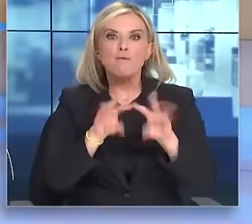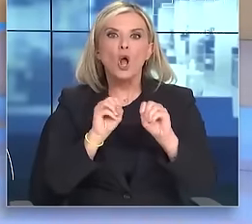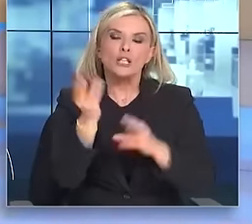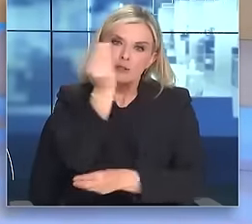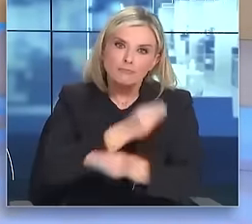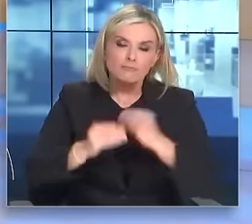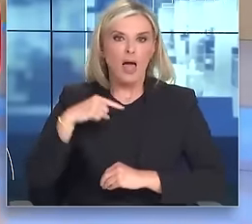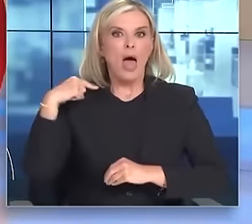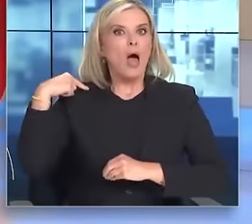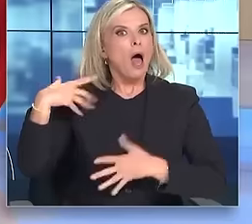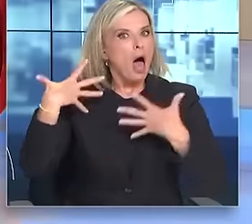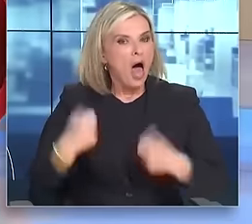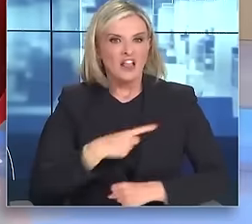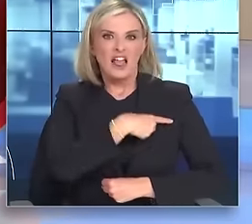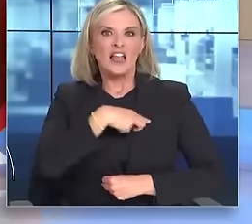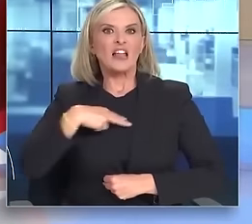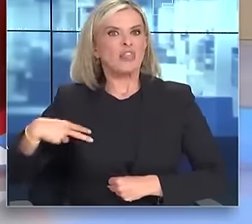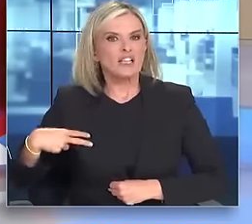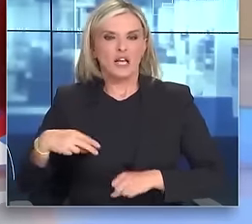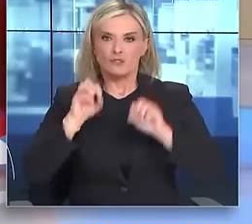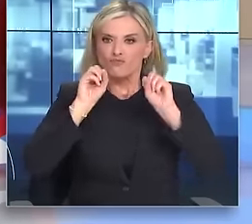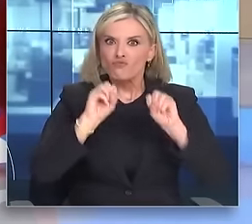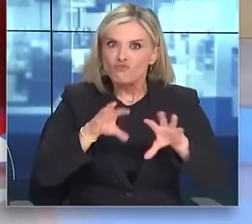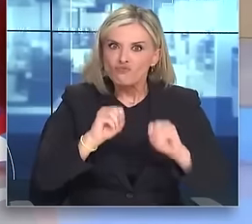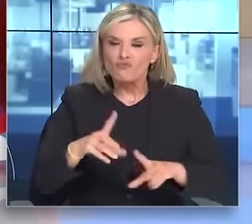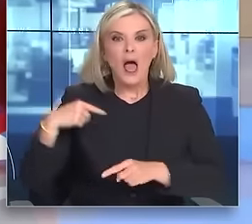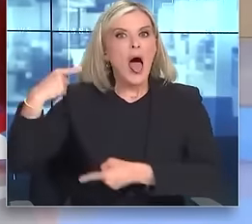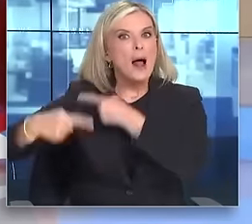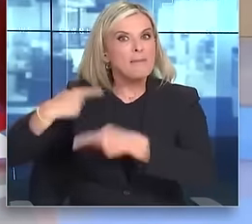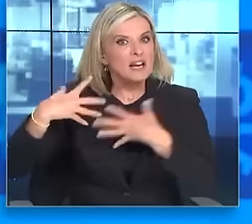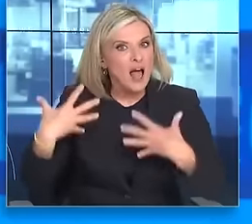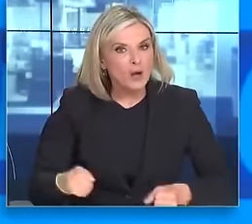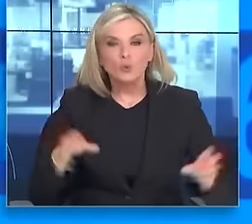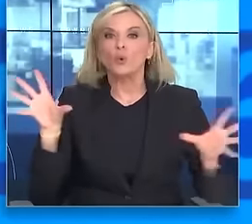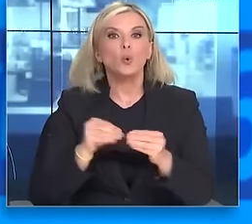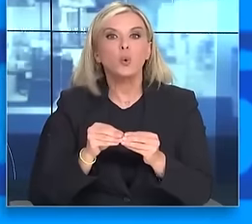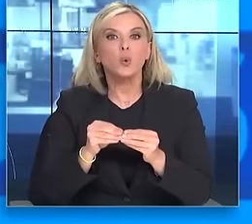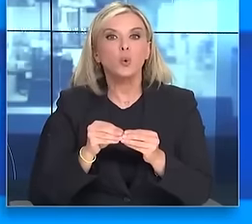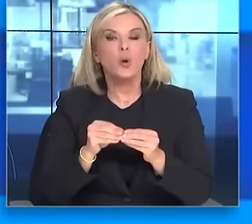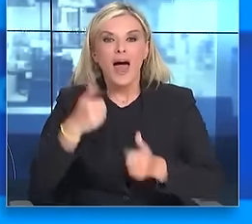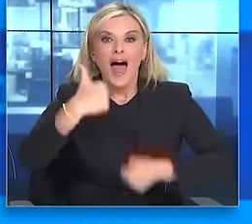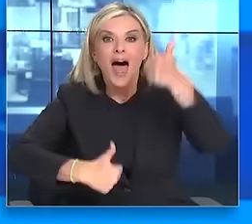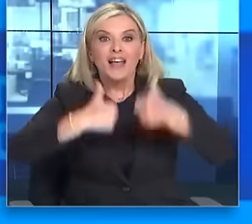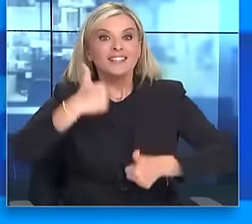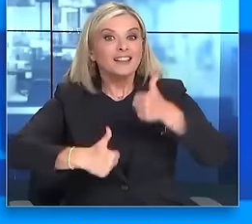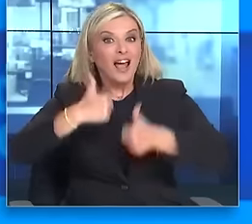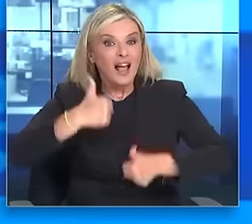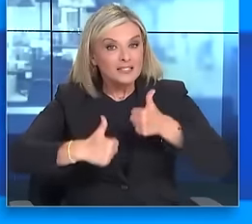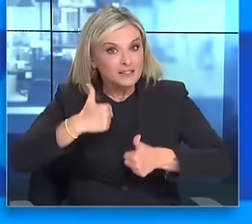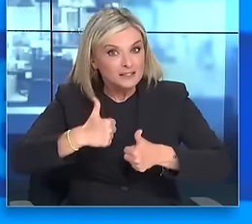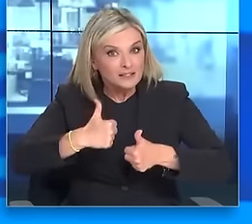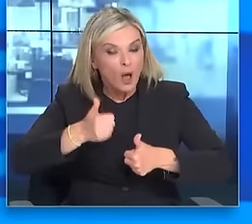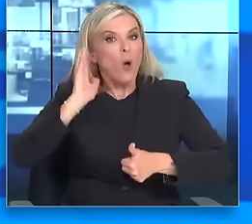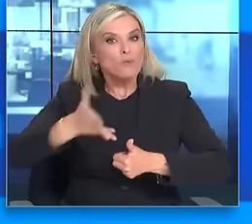Έμπειροι καθηγητές θα διδάσκουν τα μαθήματα, τα εξεταζόμενα στις πανελλαδικές εξετάσεις. Θα έχουν τη δυνατότητα να παίρνουν και ερωτήσεις και αν